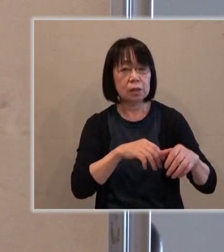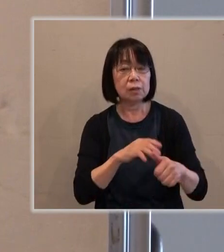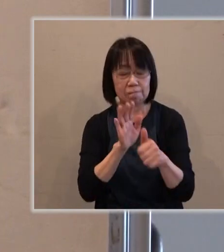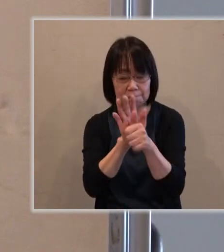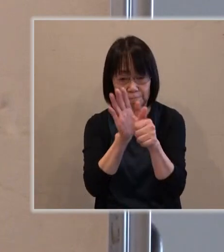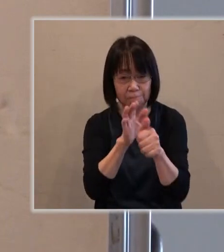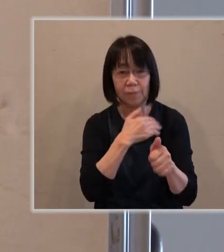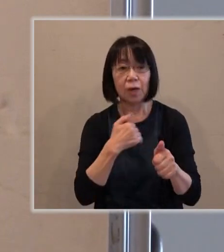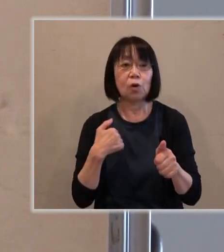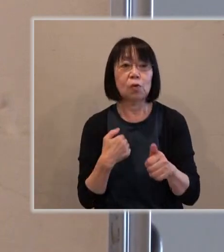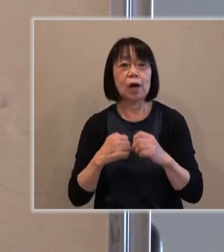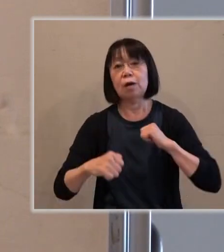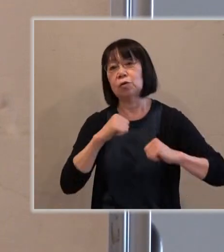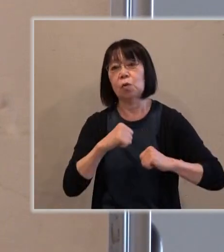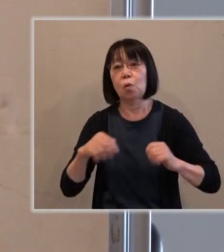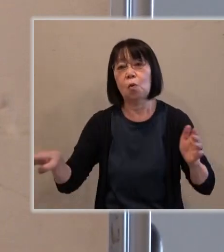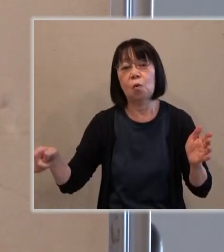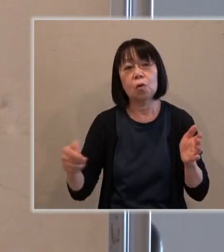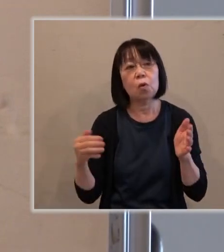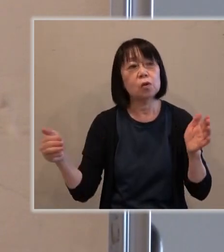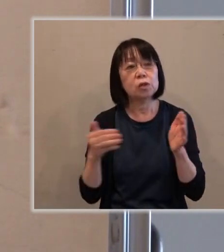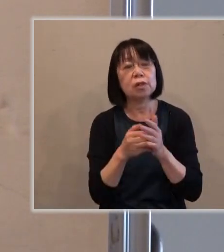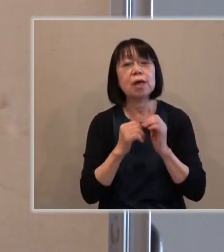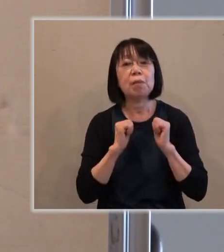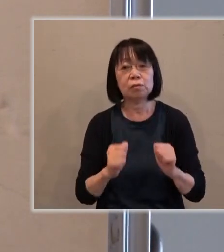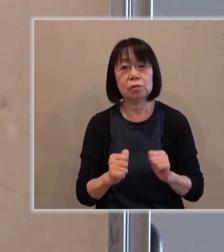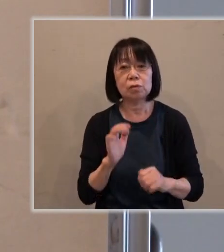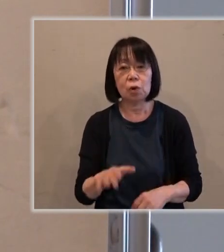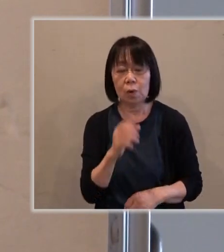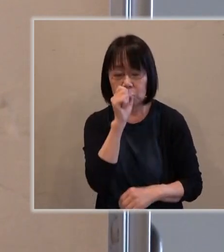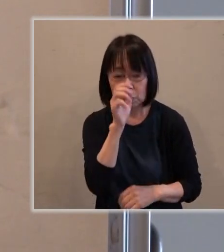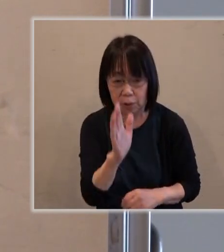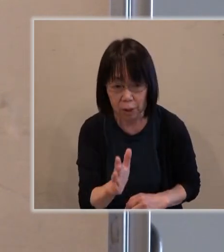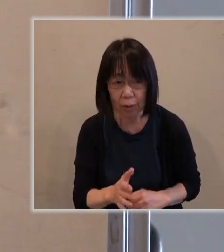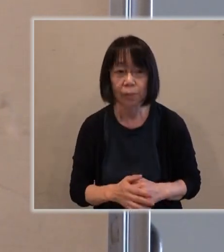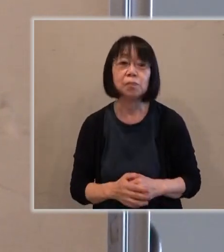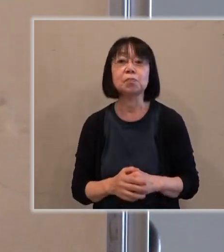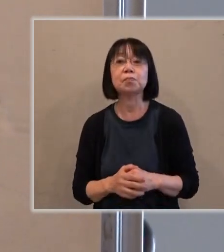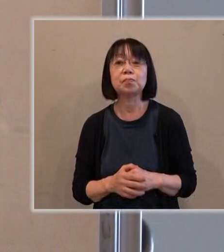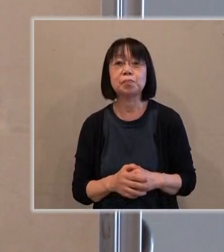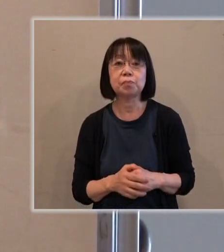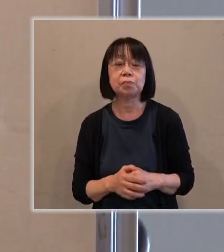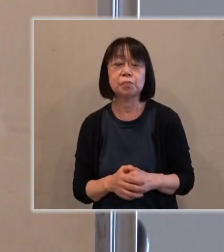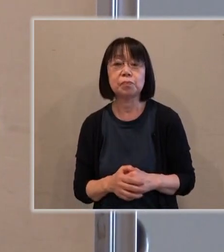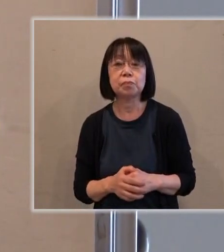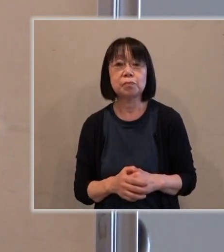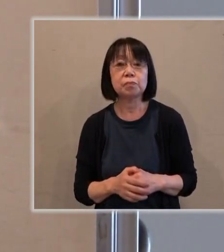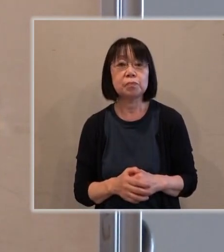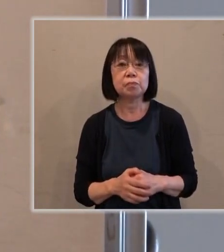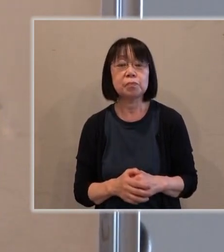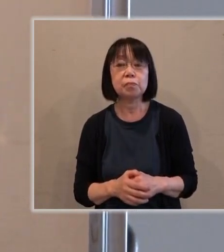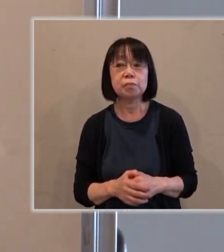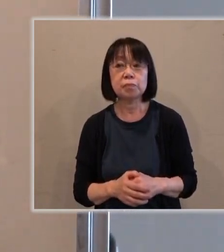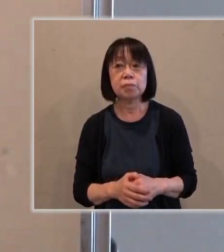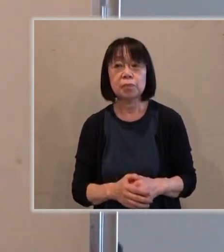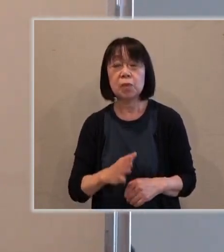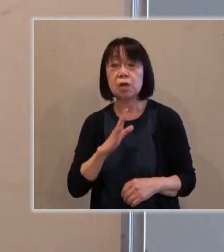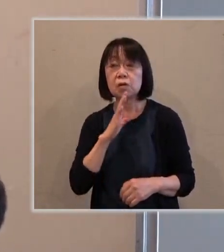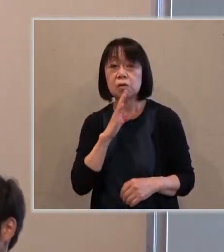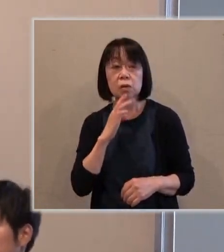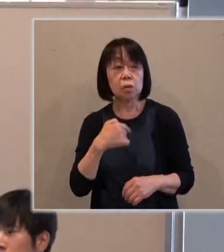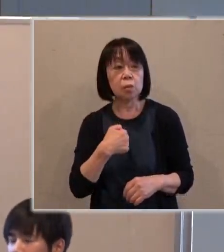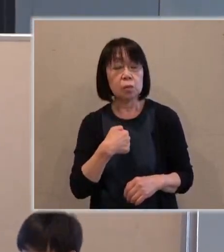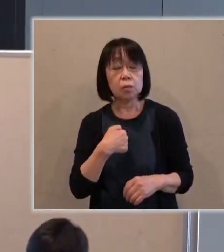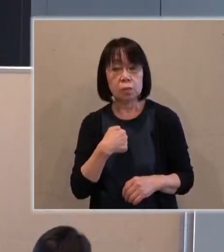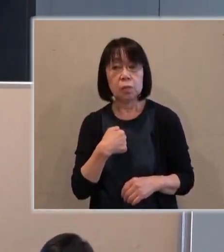しております。今日はよろしくお願いします。 よろしくお願いします。 よろしくお願いします。 いや、実は僕あのアースライトプロ